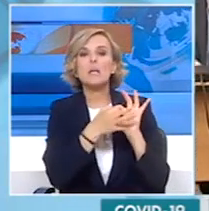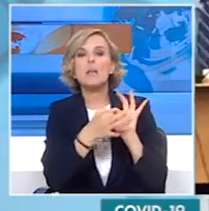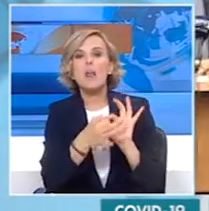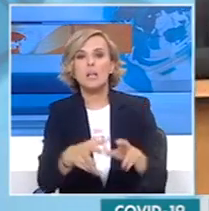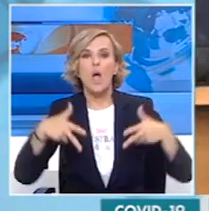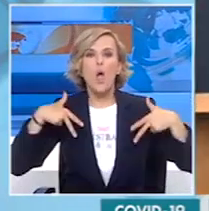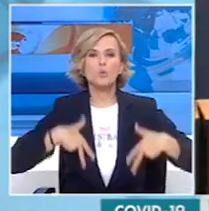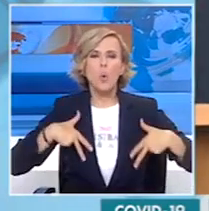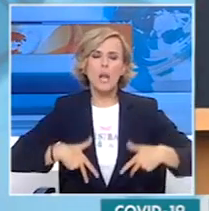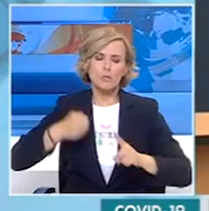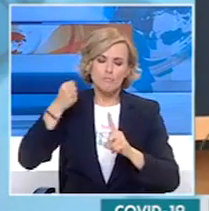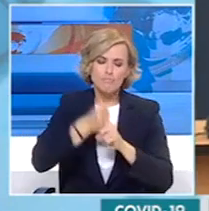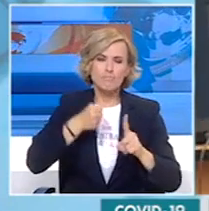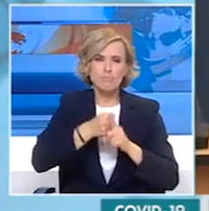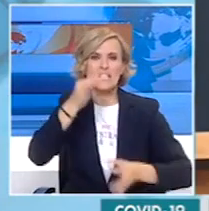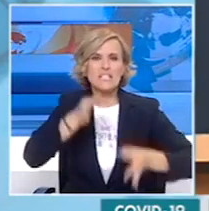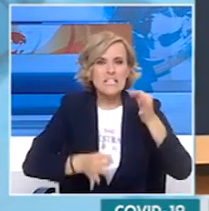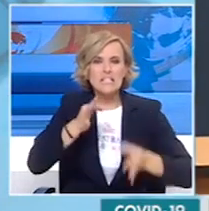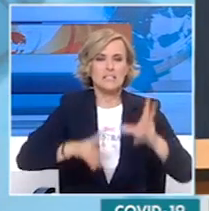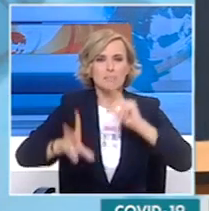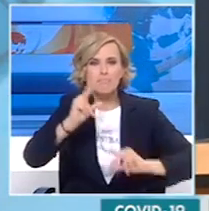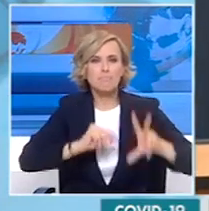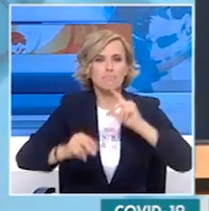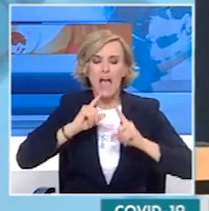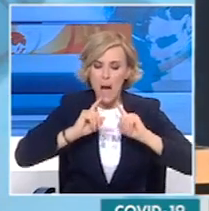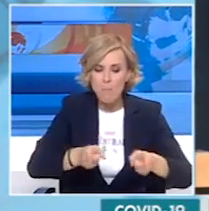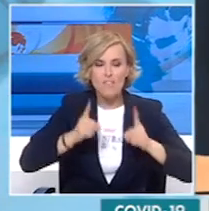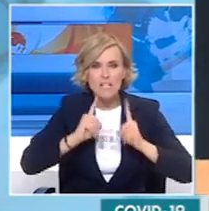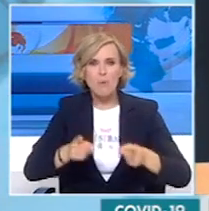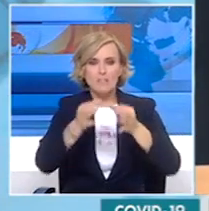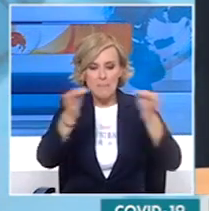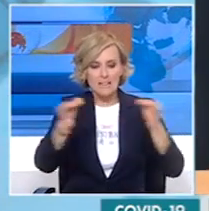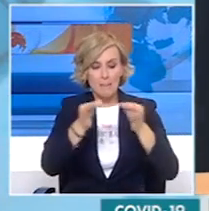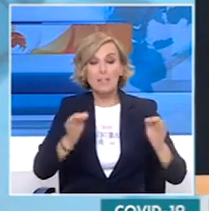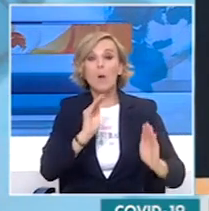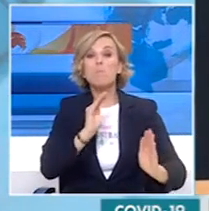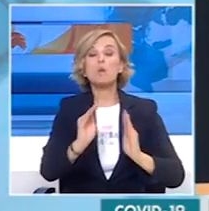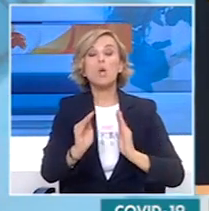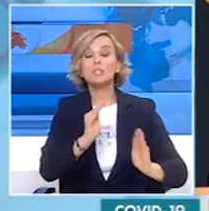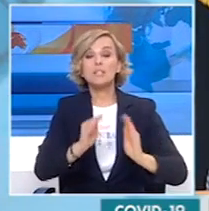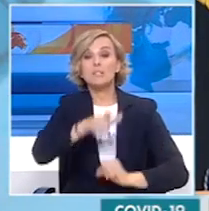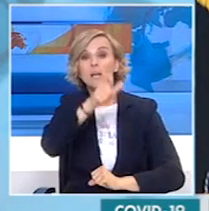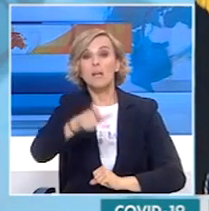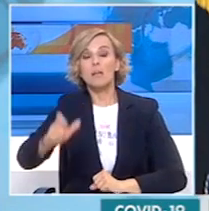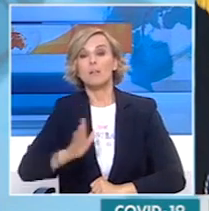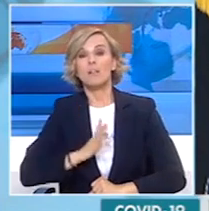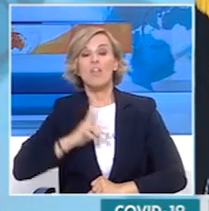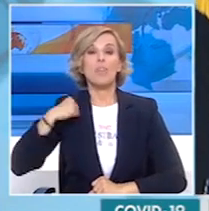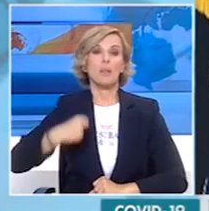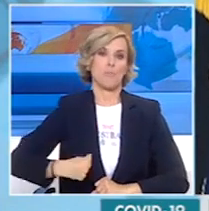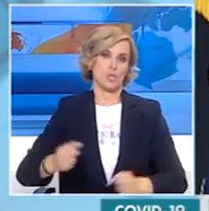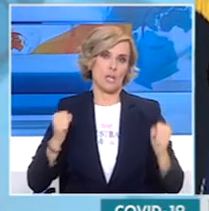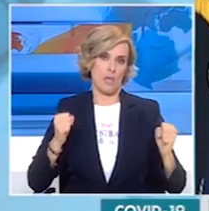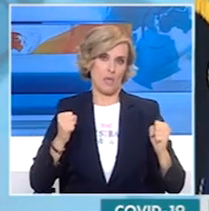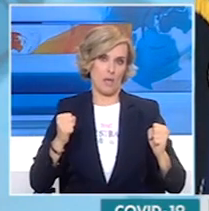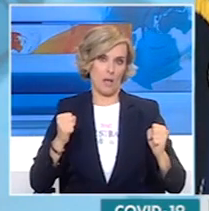κρατικός μηχανισμός λαμβάνει κάθε απόφαση που είναι απαραίτητη, προκειμένου να προστατεύσει τους πολίτες και να διασφαλίσει τη δημόσια υγεία. Σε αυτή την κατεύθυνση